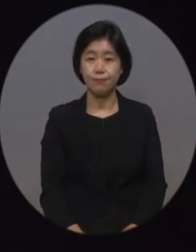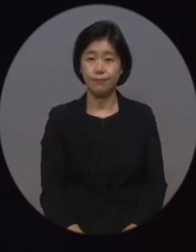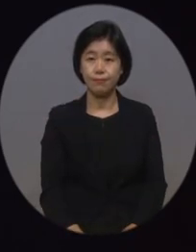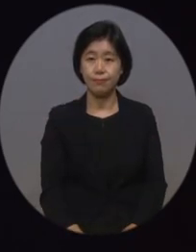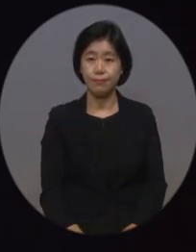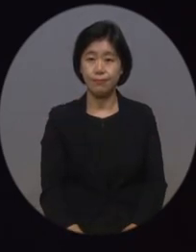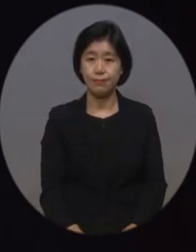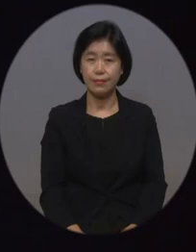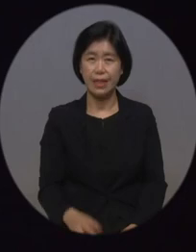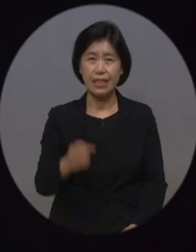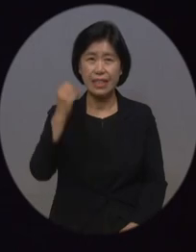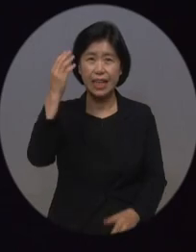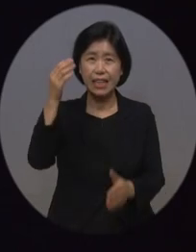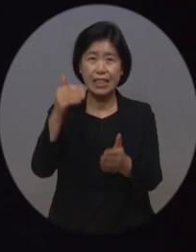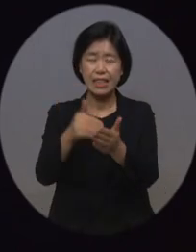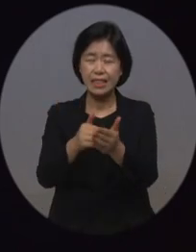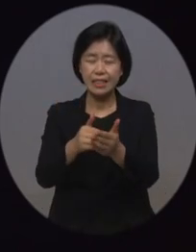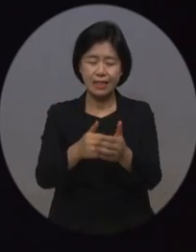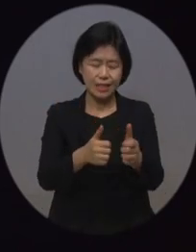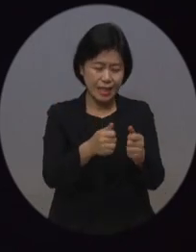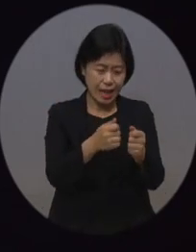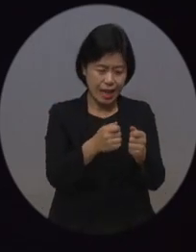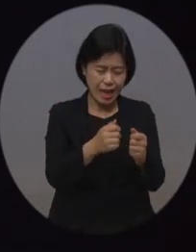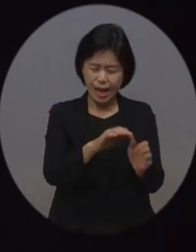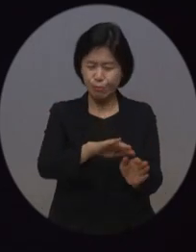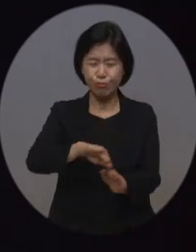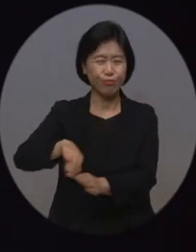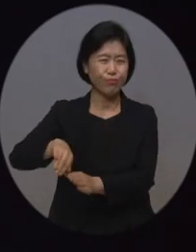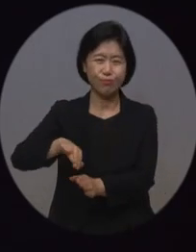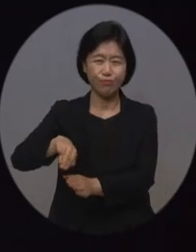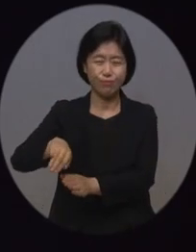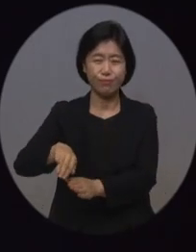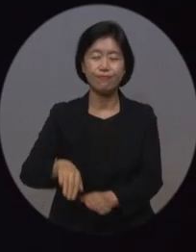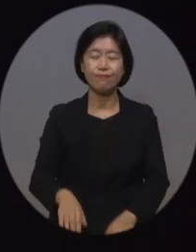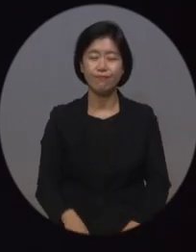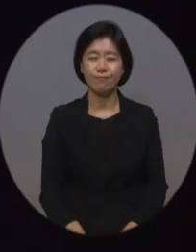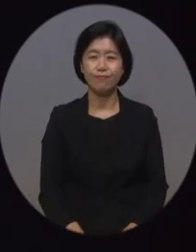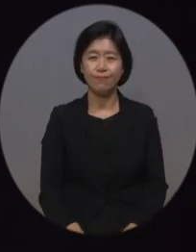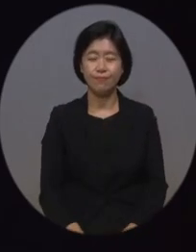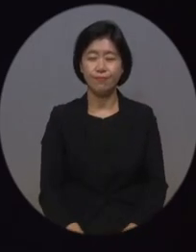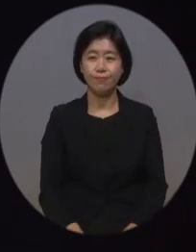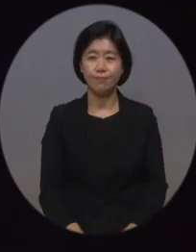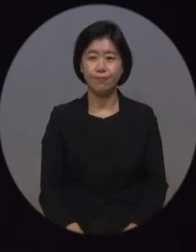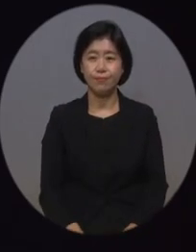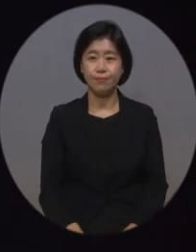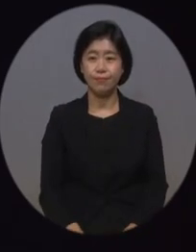기왕에 잊어버린 셈은 잠깐 뒤로 미루고